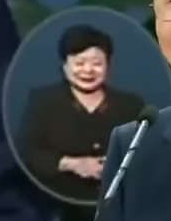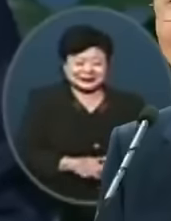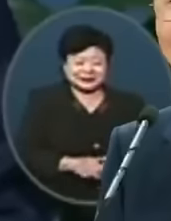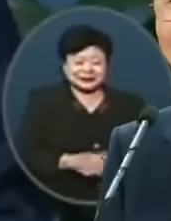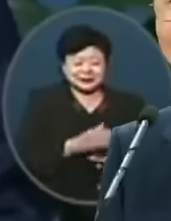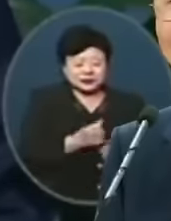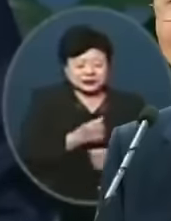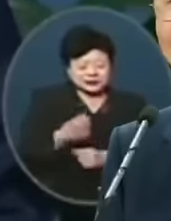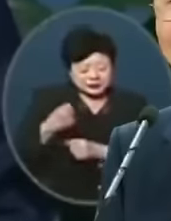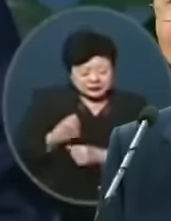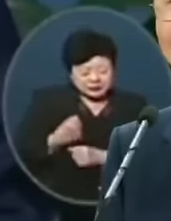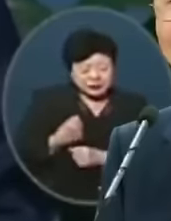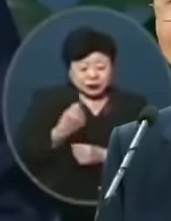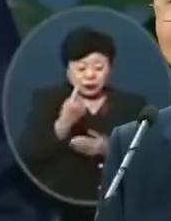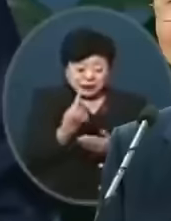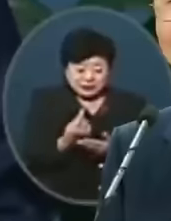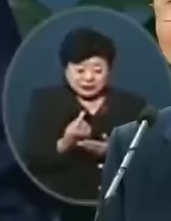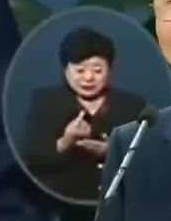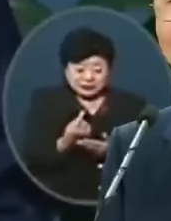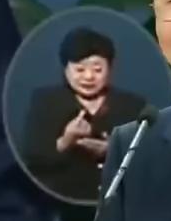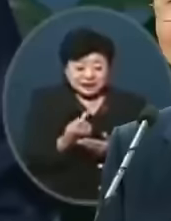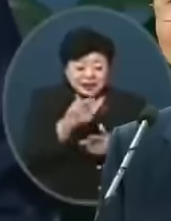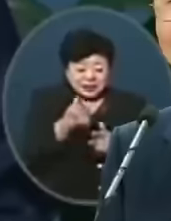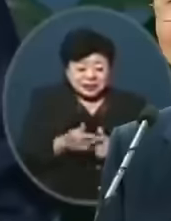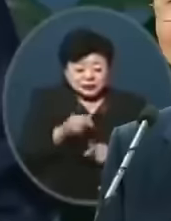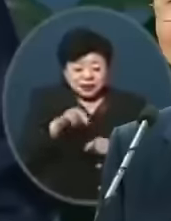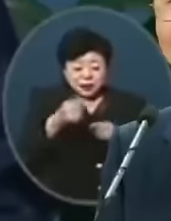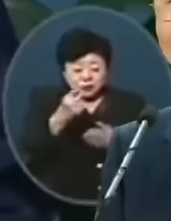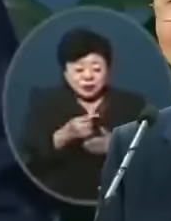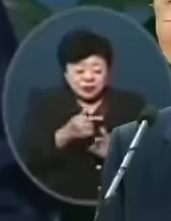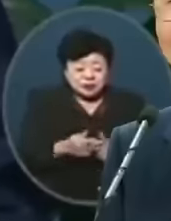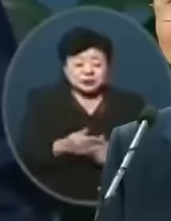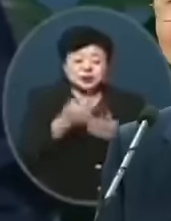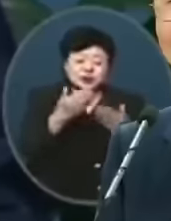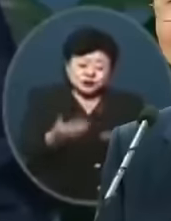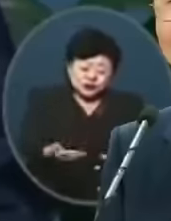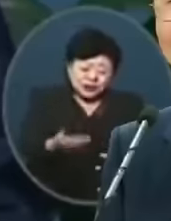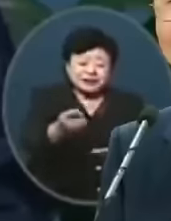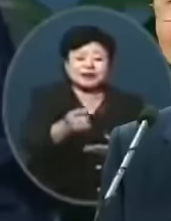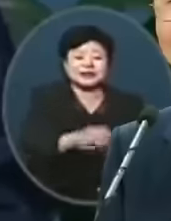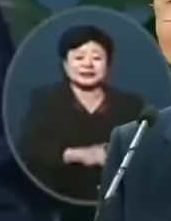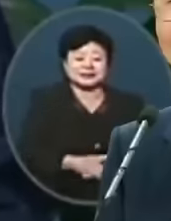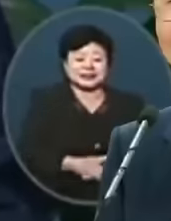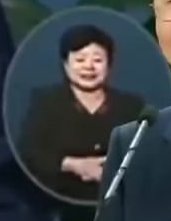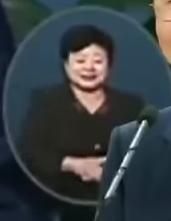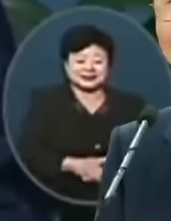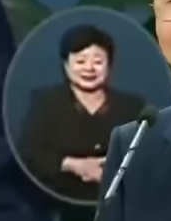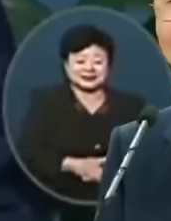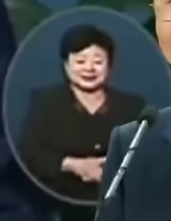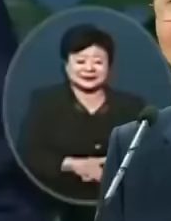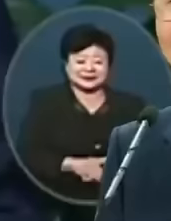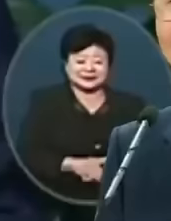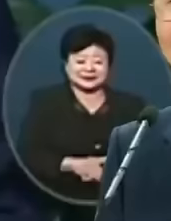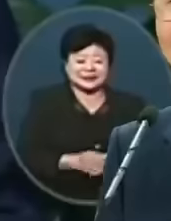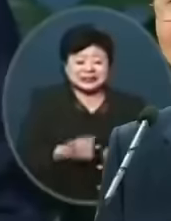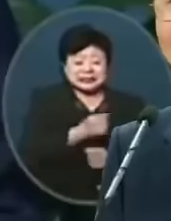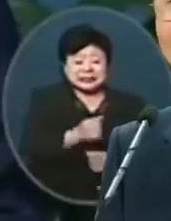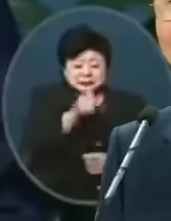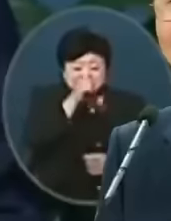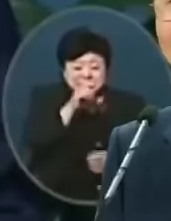수고하고 무거운 짐을 짊어지고 예수께로 오면 예수님이 쉬게 하겠다고 말하는 것입니다. 짐이